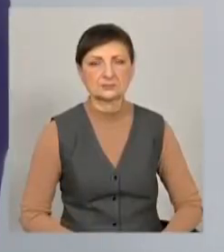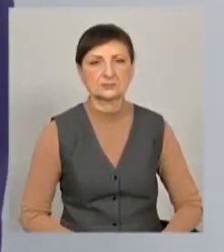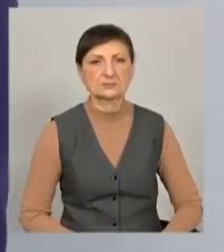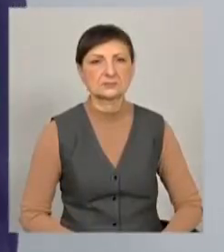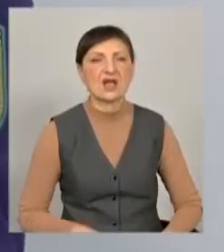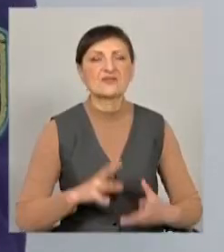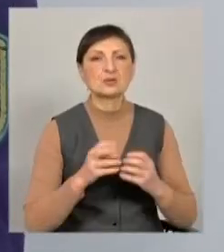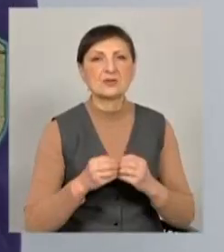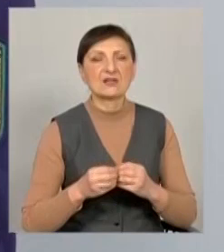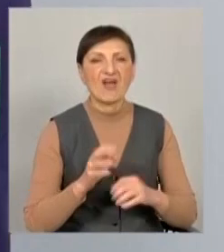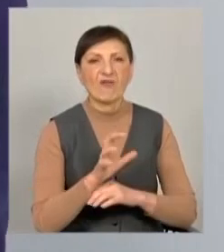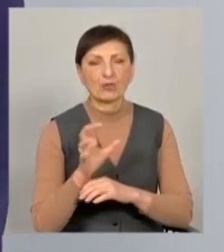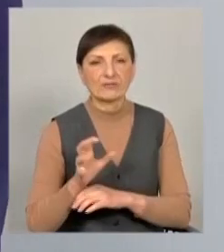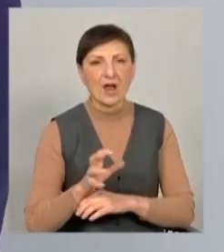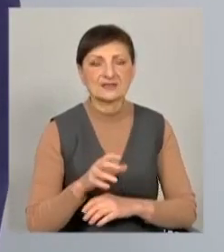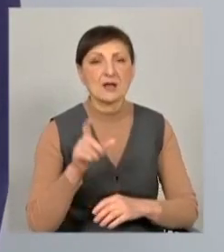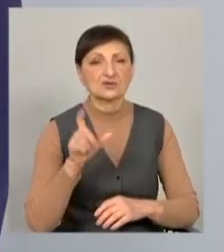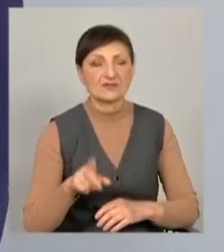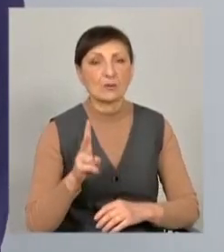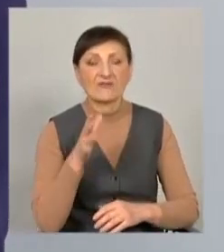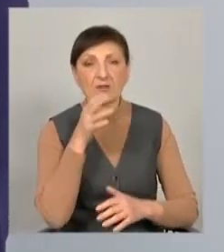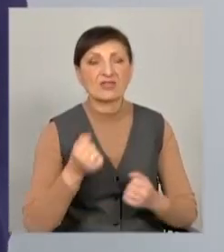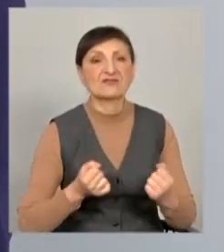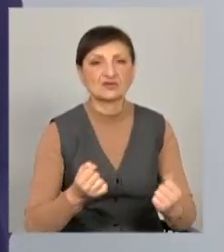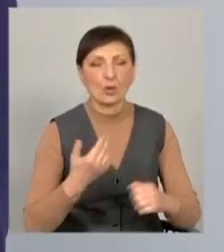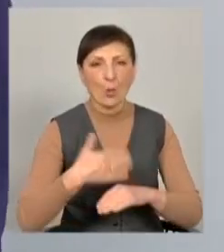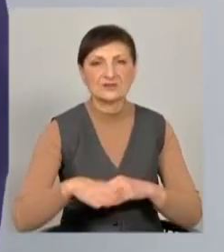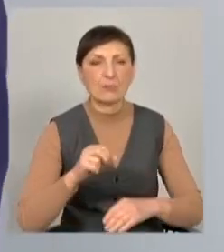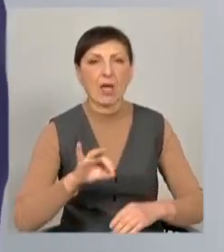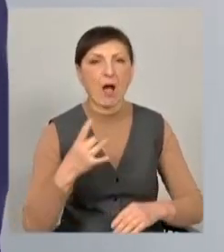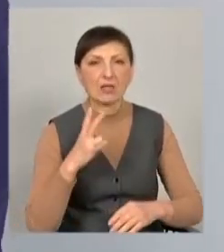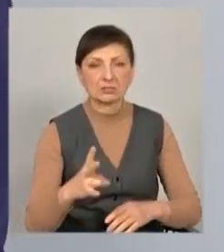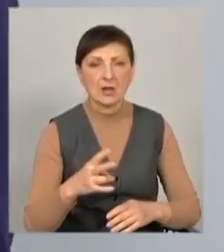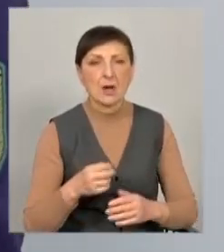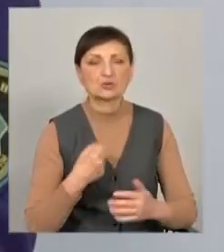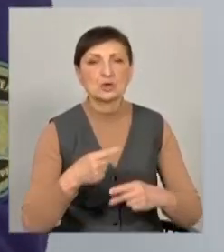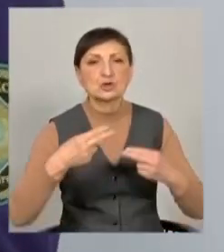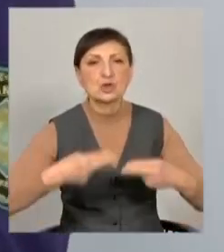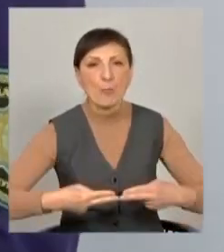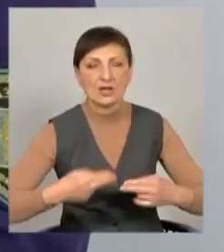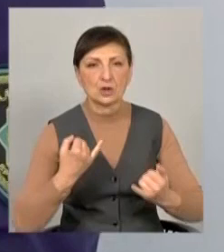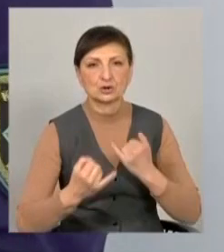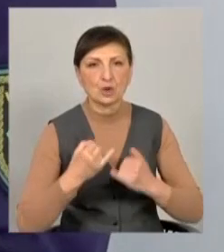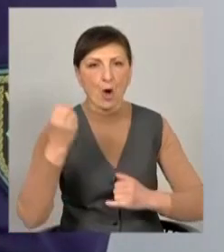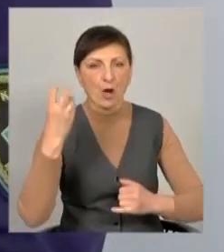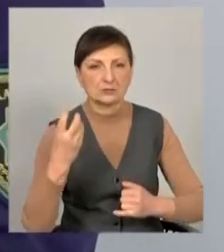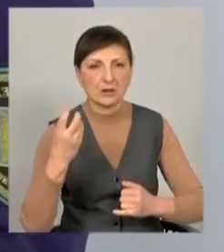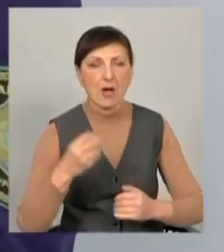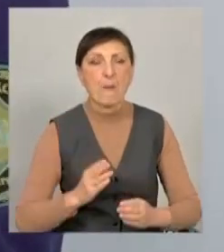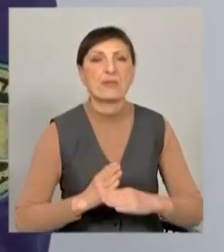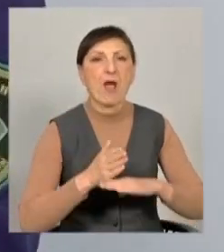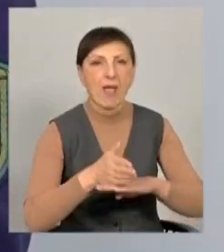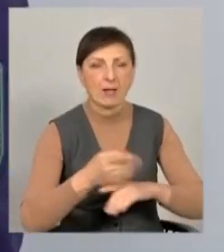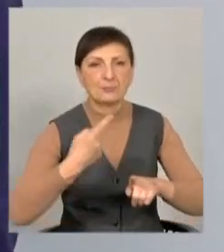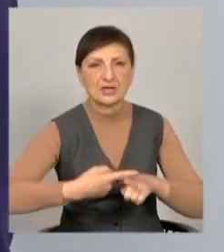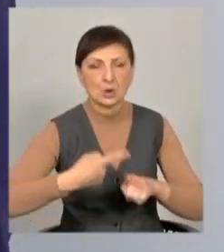По результатам фотоанализа подсудимый во время движения по улице Аблайхана подъехал к стоп-линии на желтый сигнал светофора. Проехал